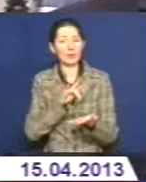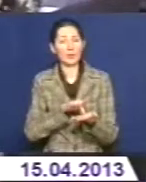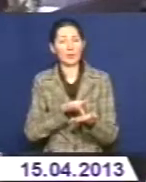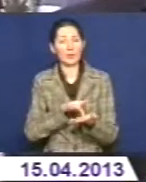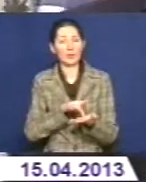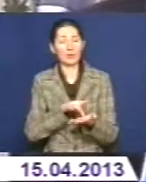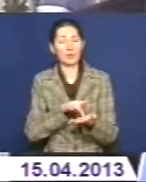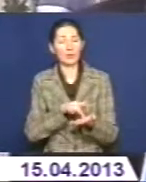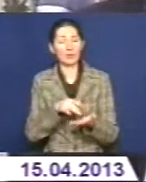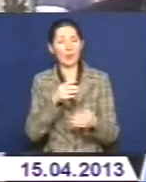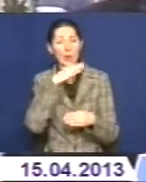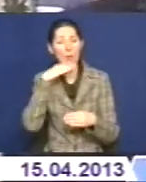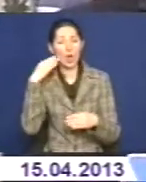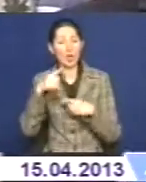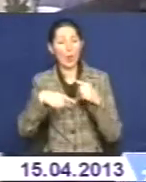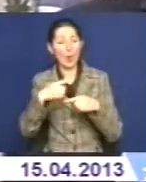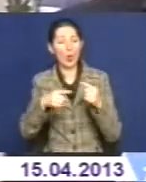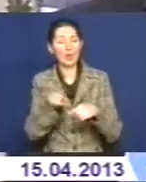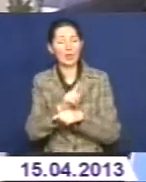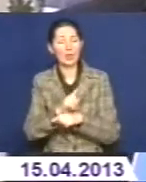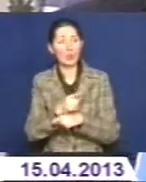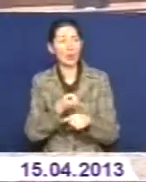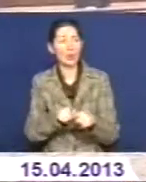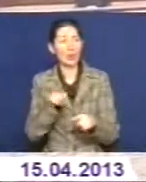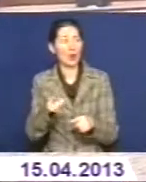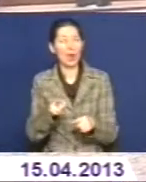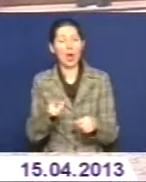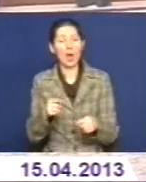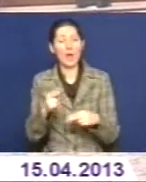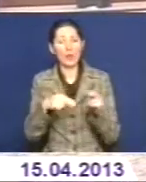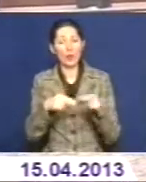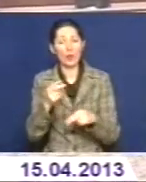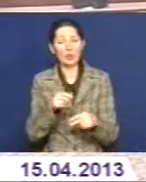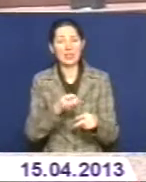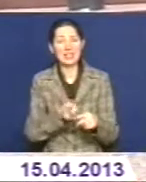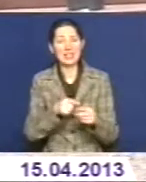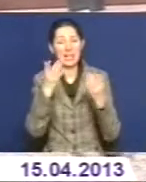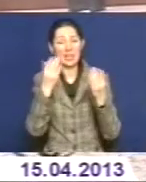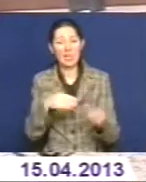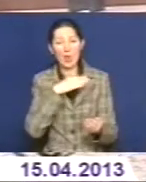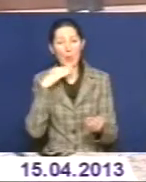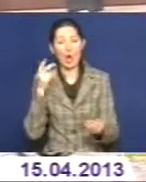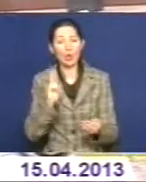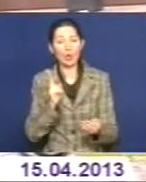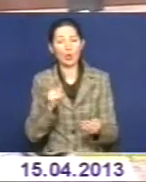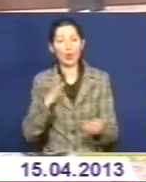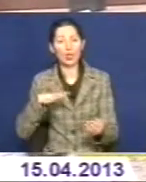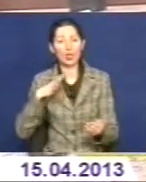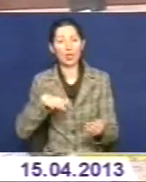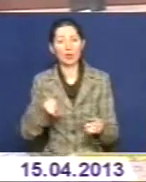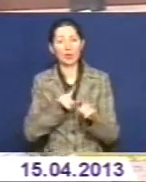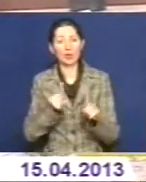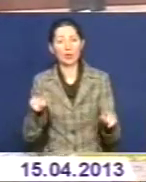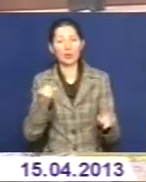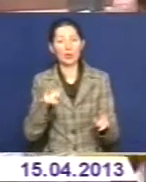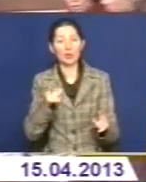праця багатьох поколінь тернополян, які його відбудовували. Саме цей день багато хто чекав, особливо ті, які проводили активну